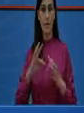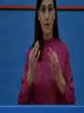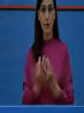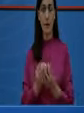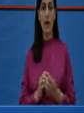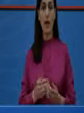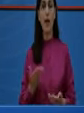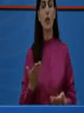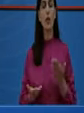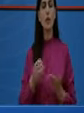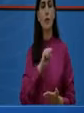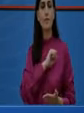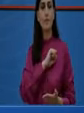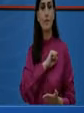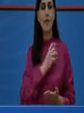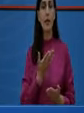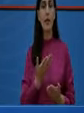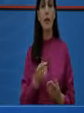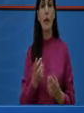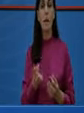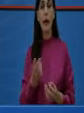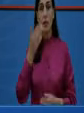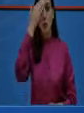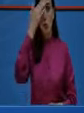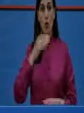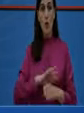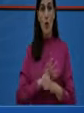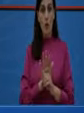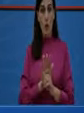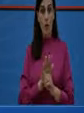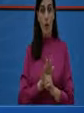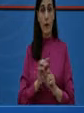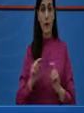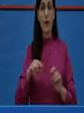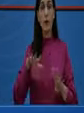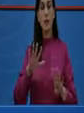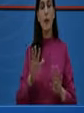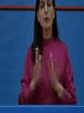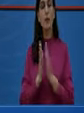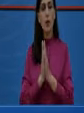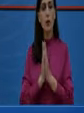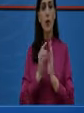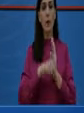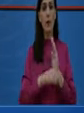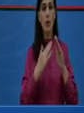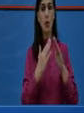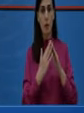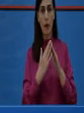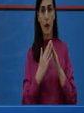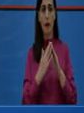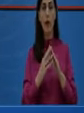familjes. Nëse keni shenja klinika, apo nëse dyshoni se jeni të prekur nga COVID-19, ju lutem qëndroni